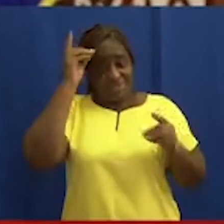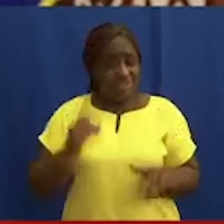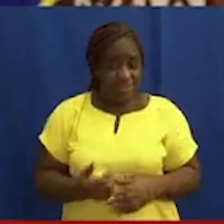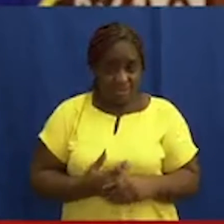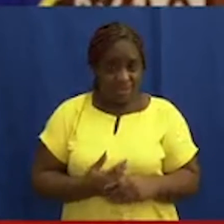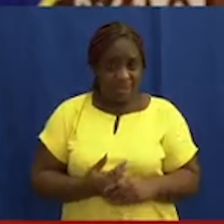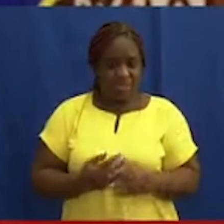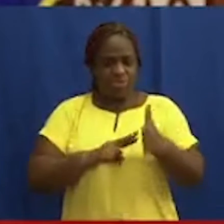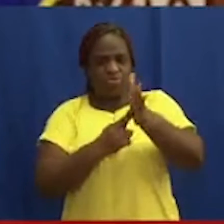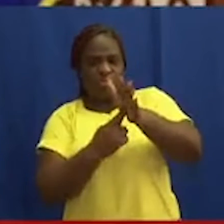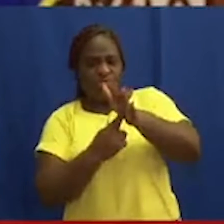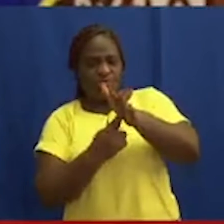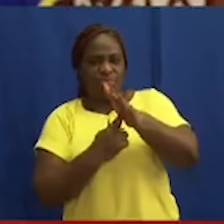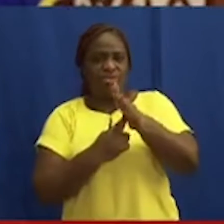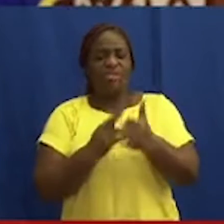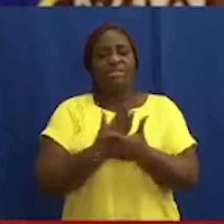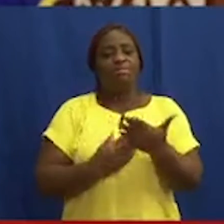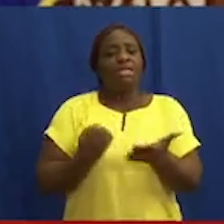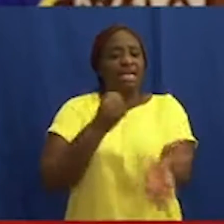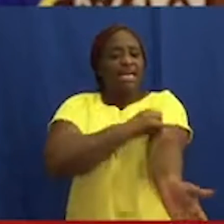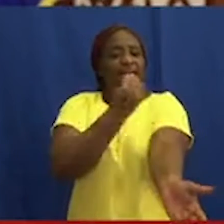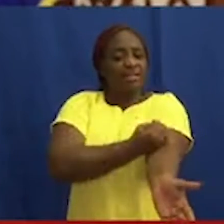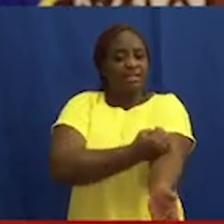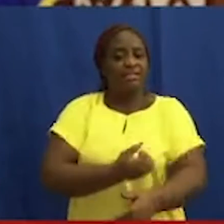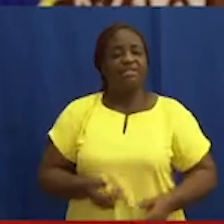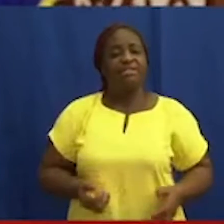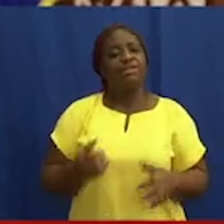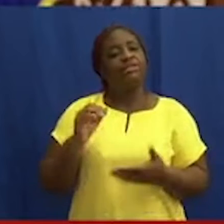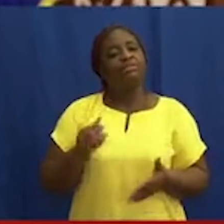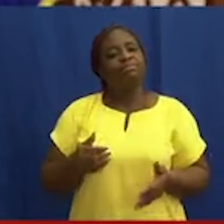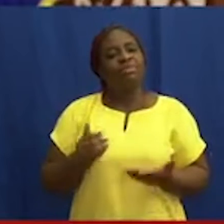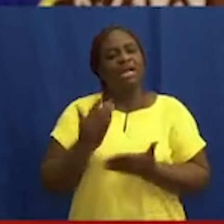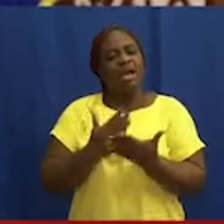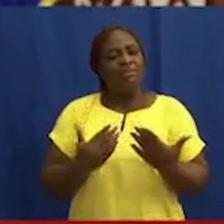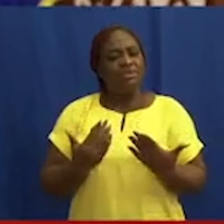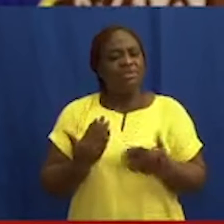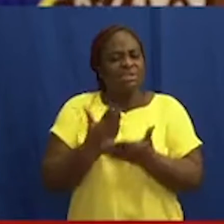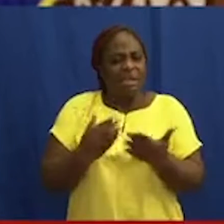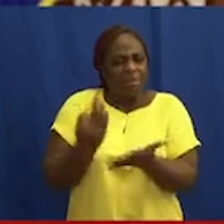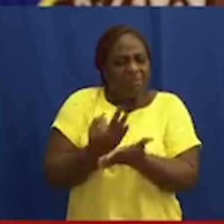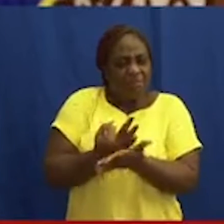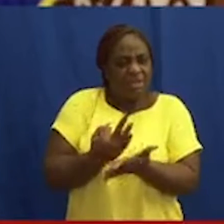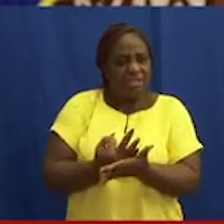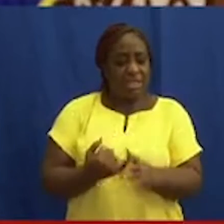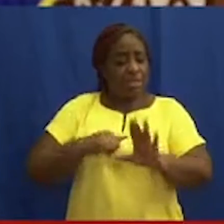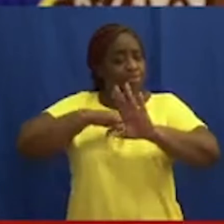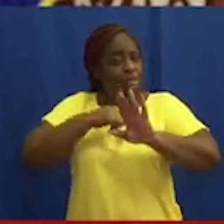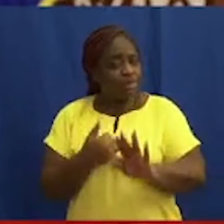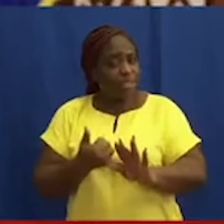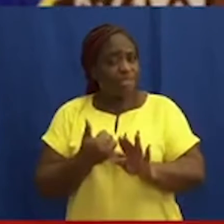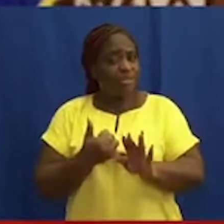yi domin ganin ta cimma wannan buri na ganin cewa an samu Ghana mai dogaro da kanta. Duk da